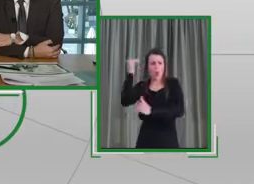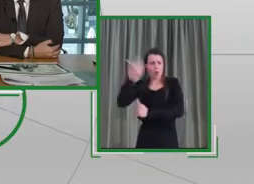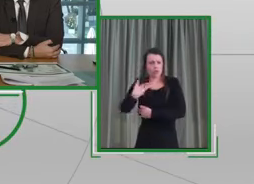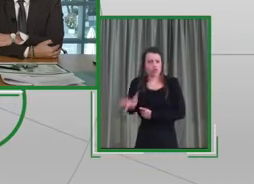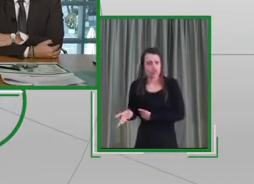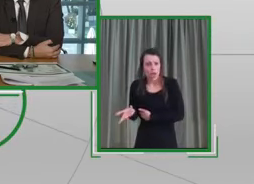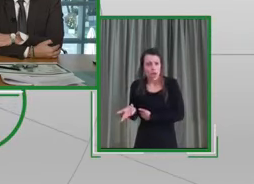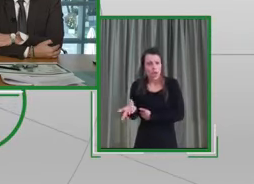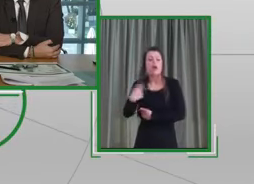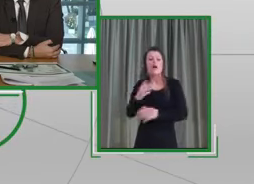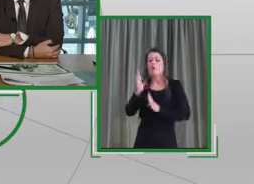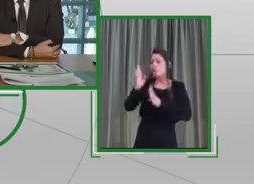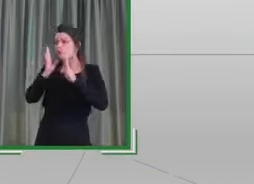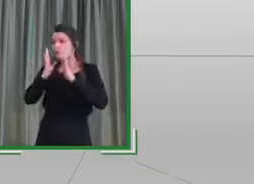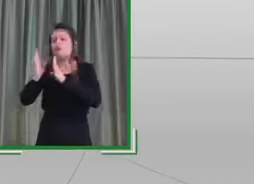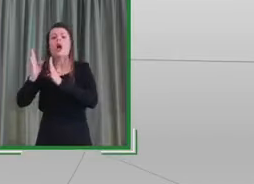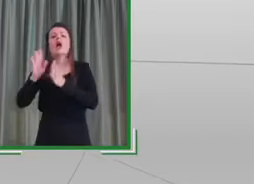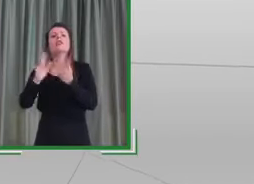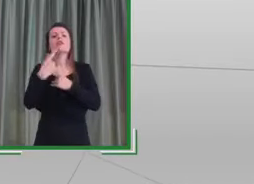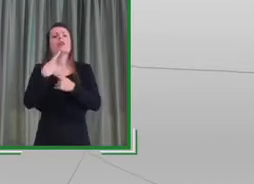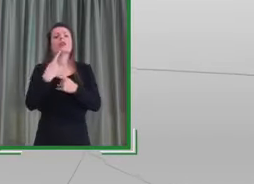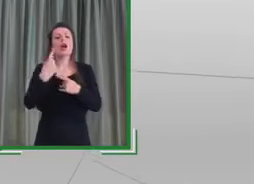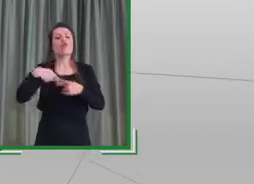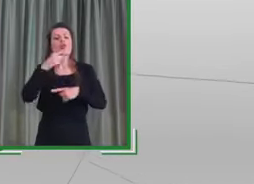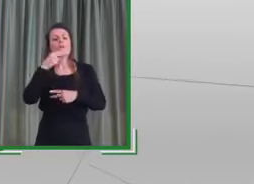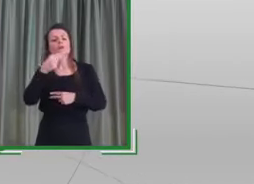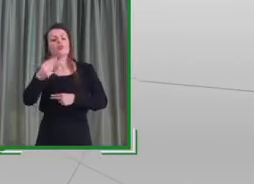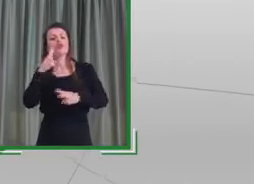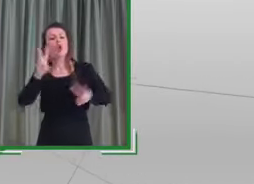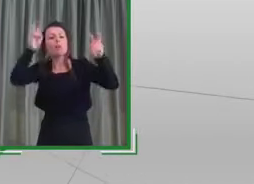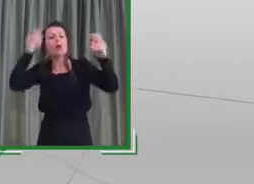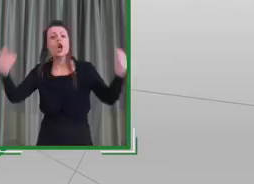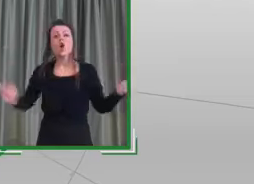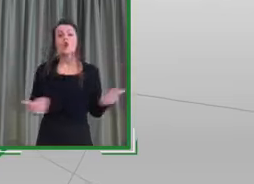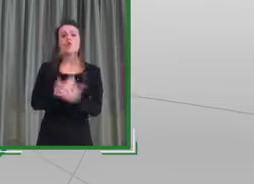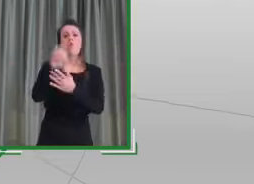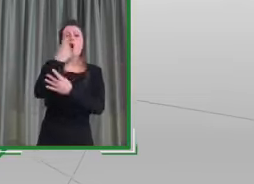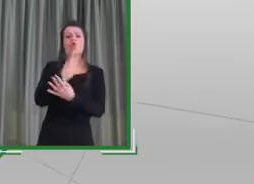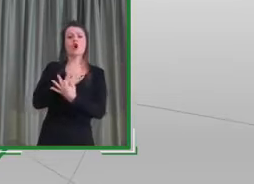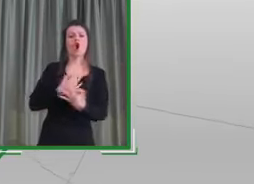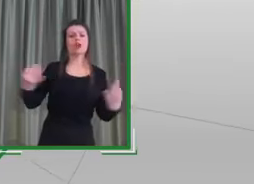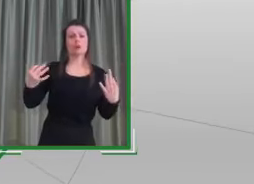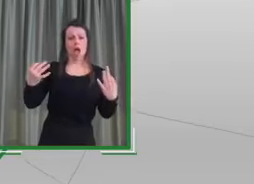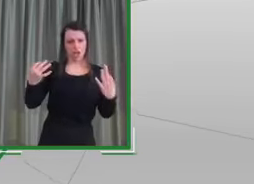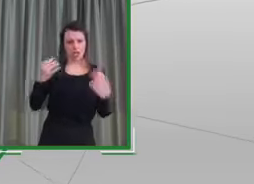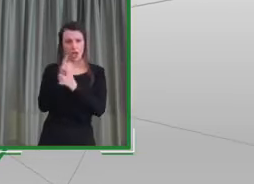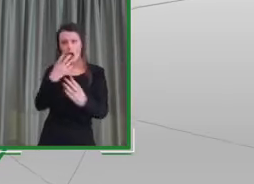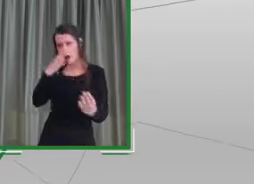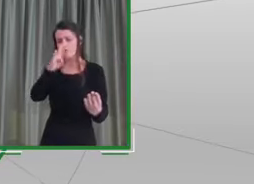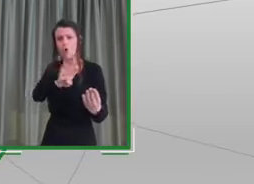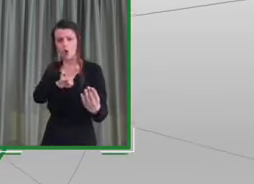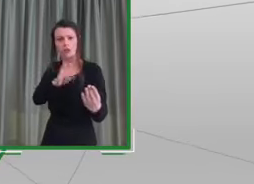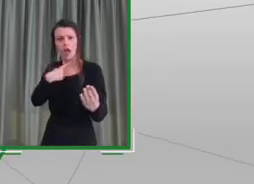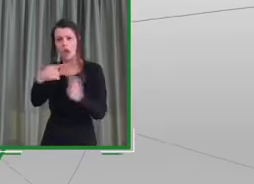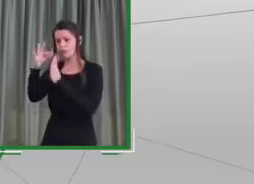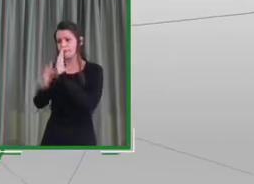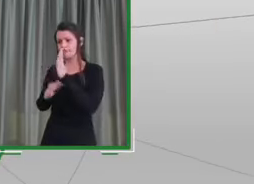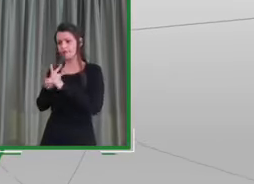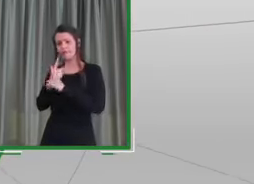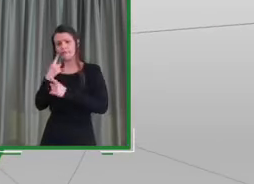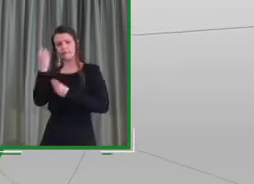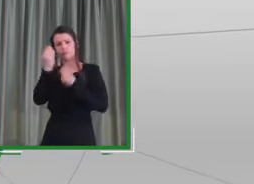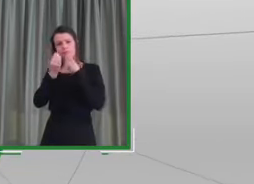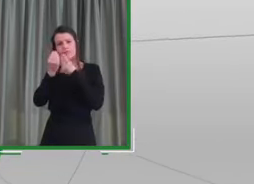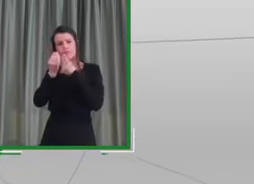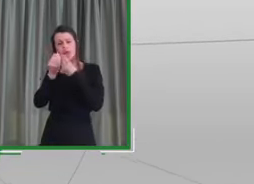nuova normalità insomma dobbiamo cominciare piano piano a riprendere i ritmi che